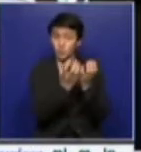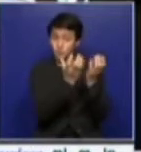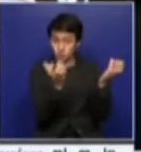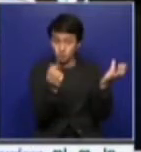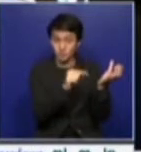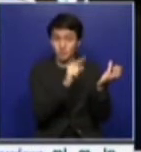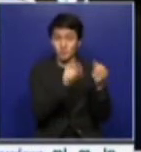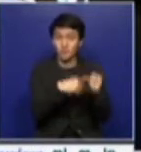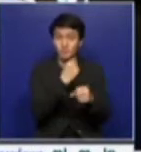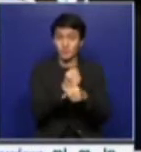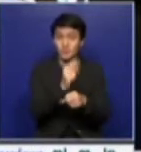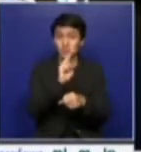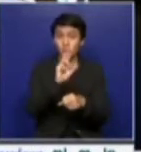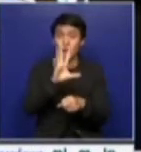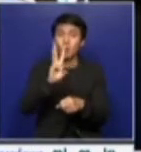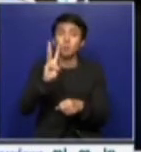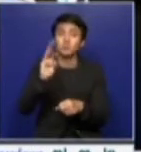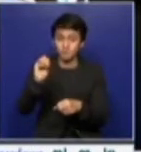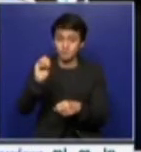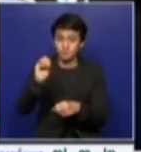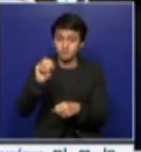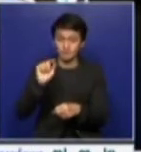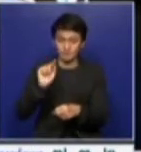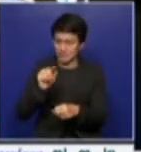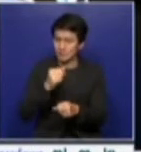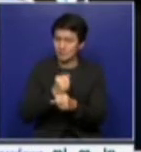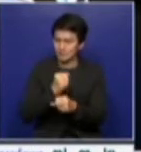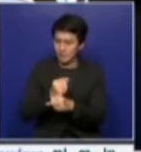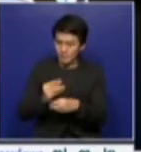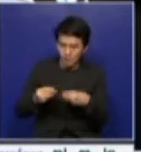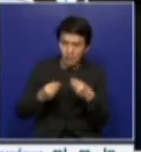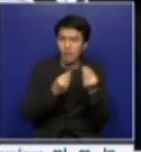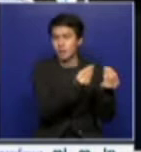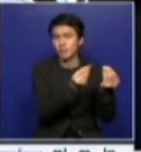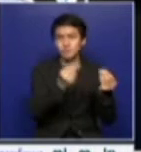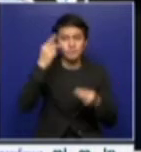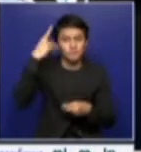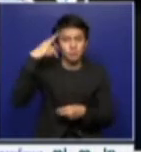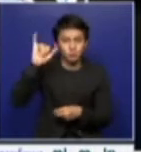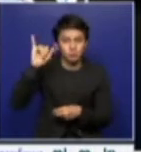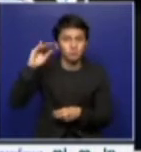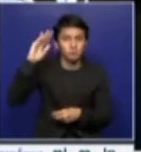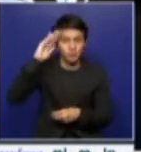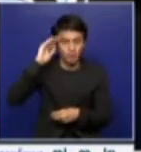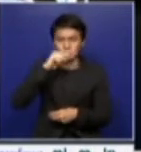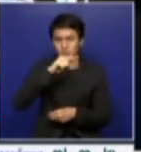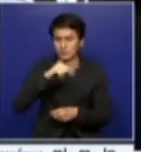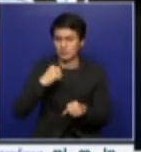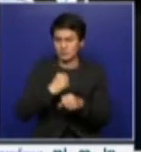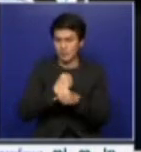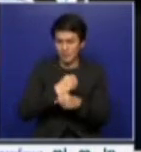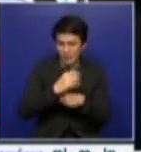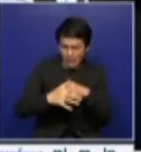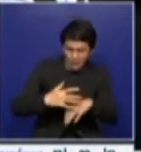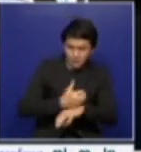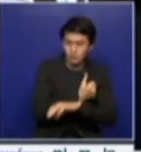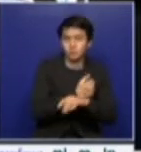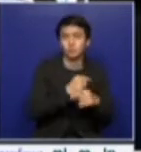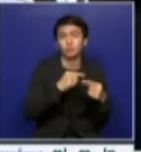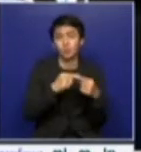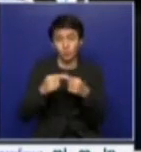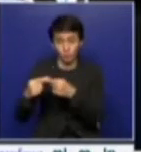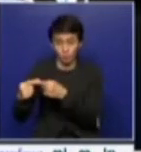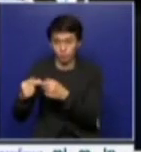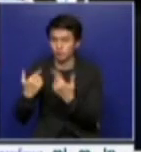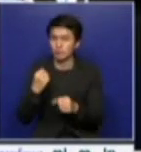2560เต็มที่ทำเพื่อพลเอกประยุทธ์รายการสืบทอดอำนาจก็ยังมีการ